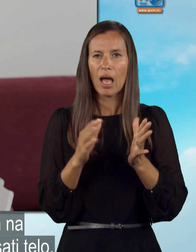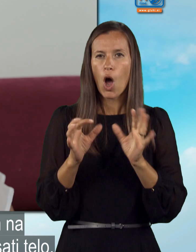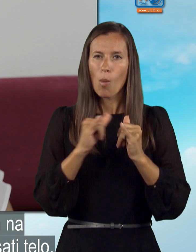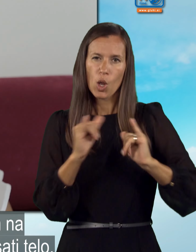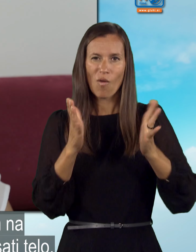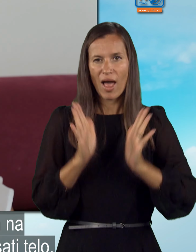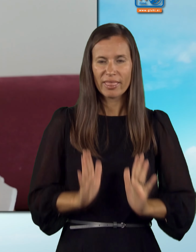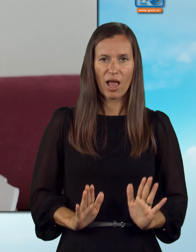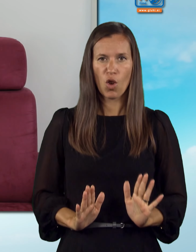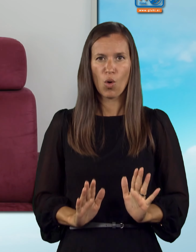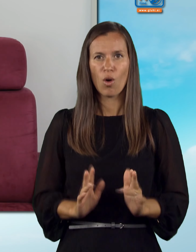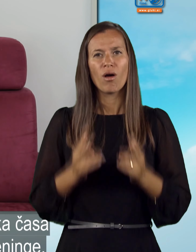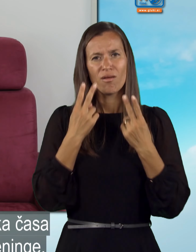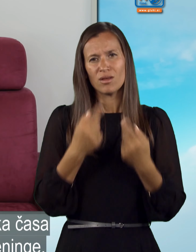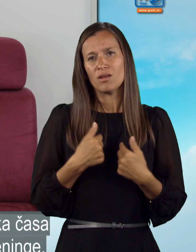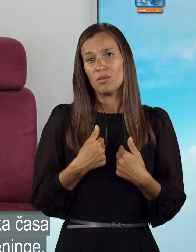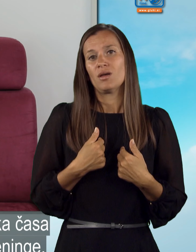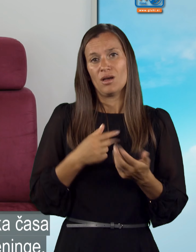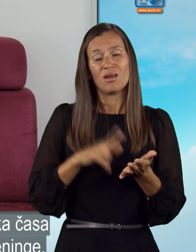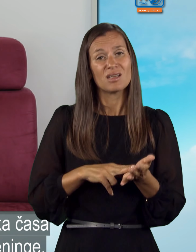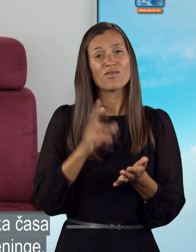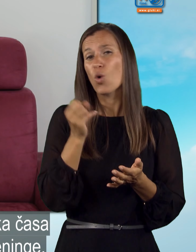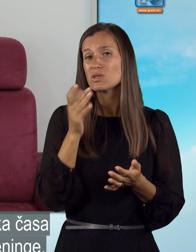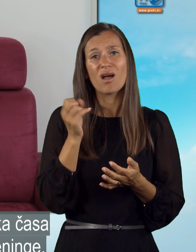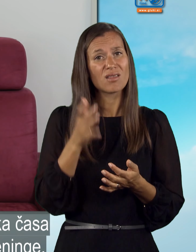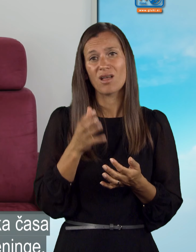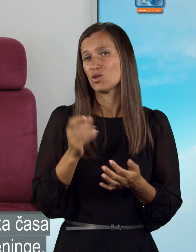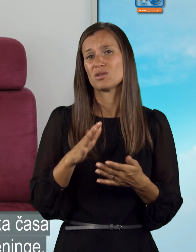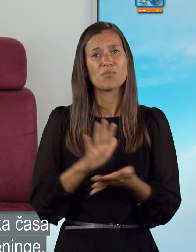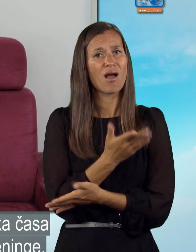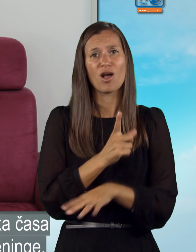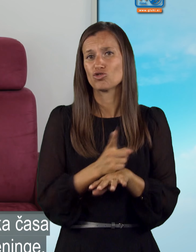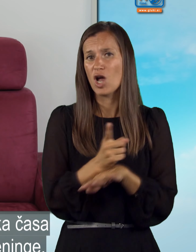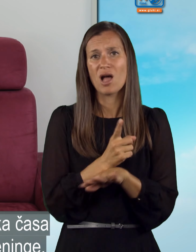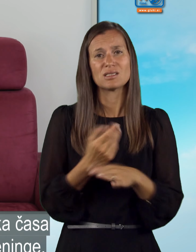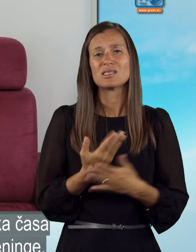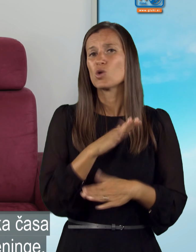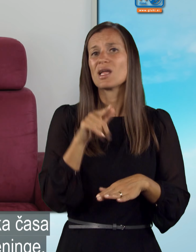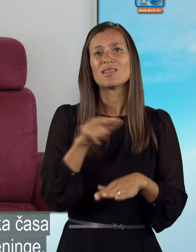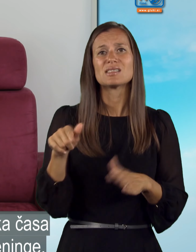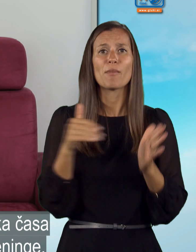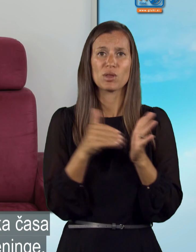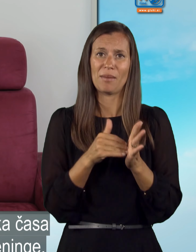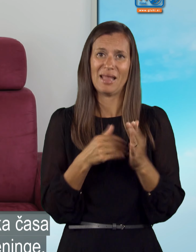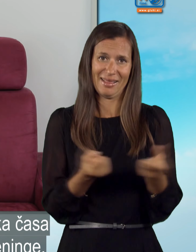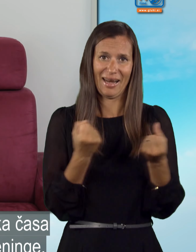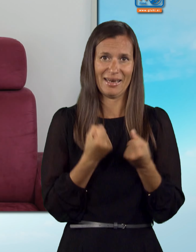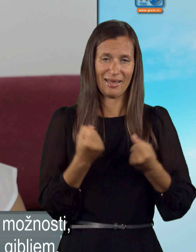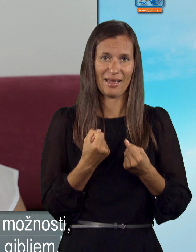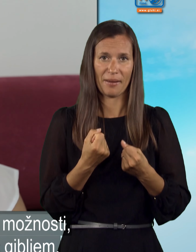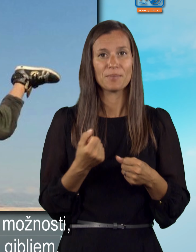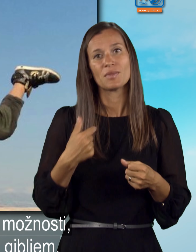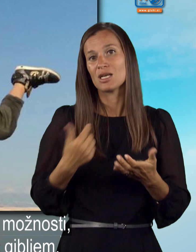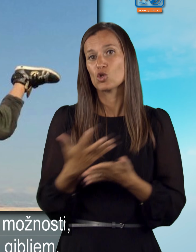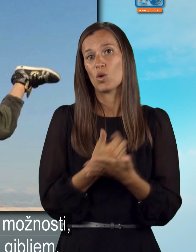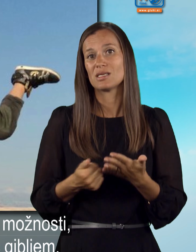treba sklesati telo, vidiš, da ti pravzaprav v vsakdanu ti zmanjka časa za vse tiste potrebne treninge. Tako